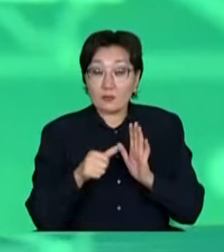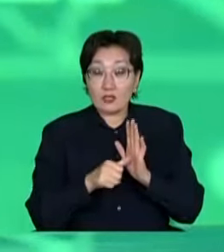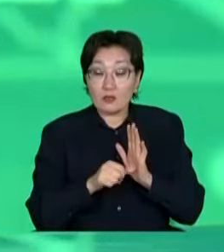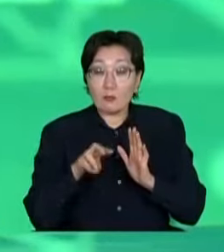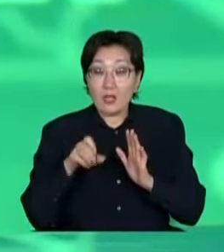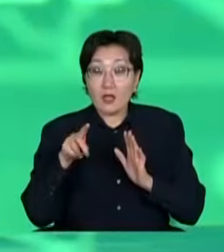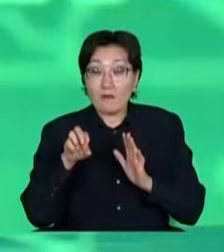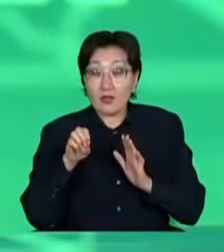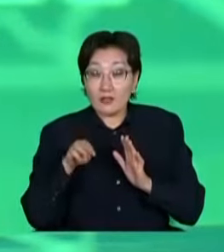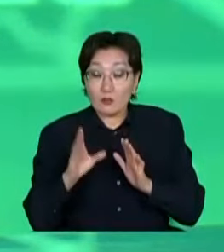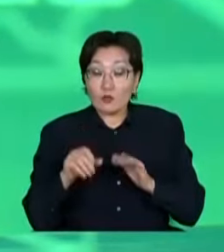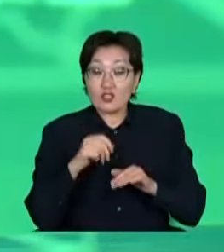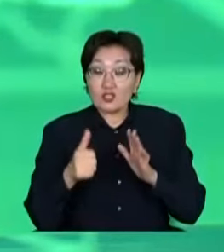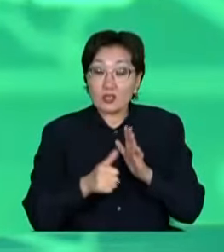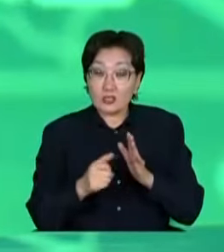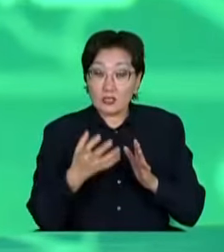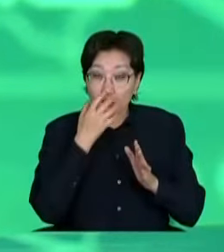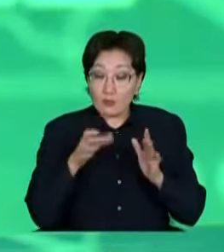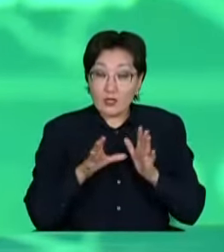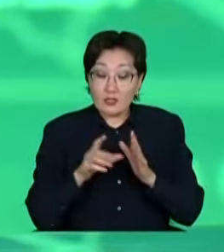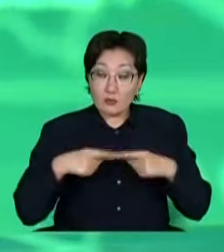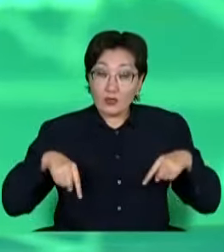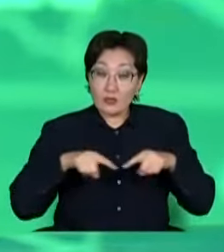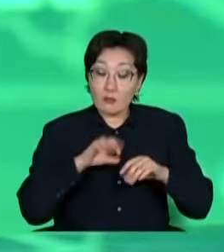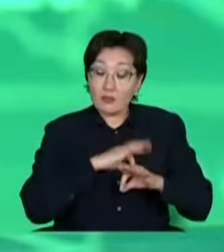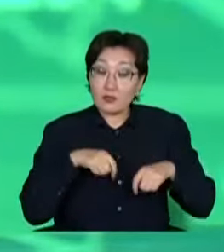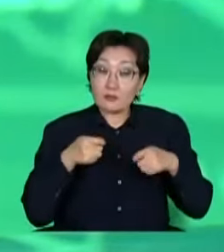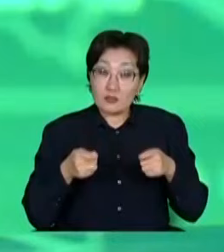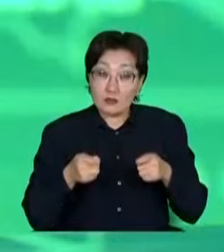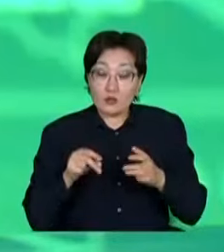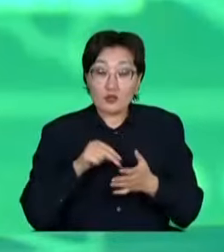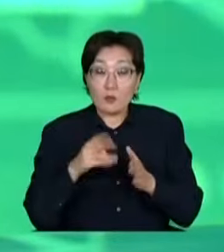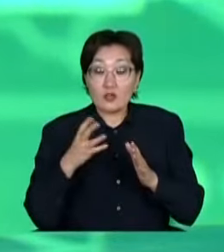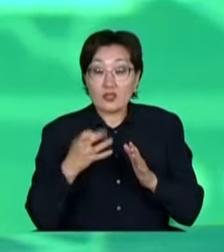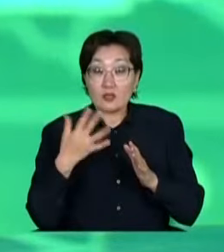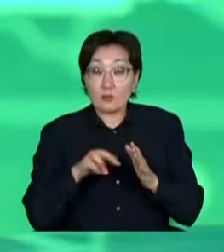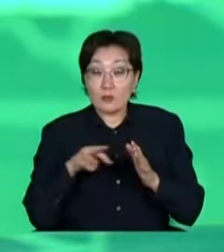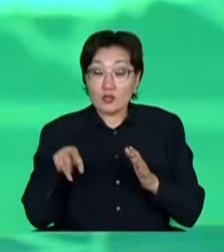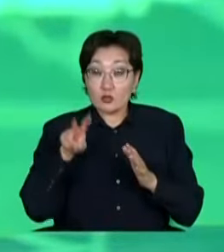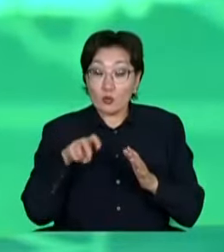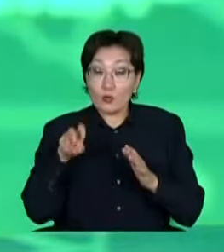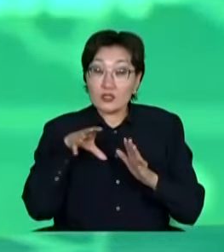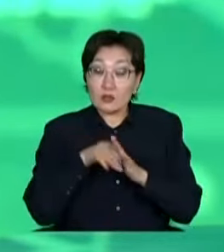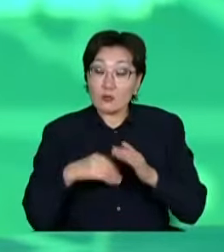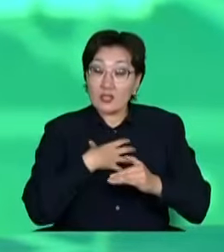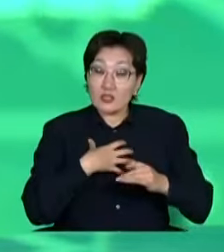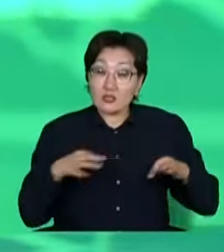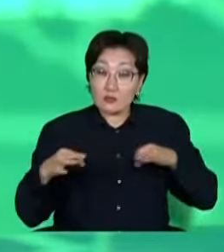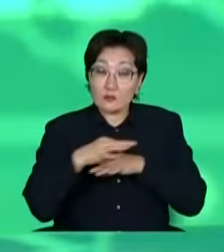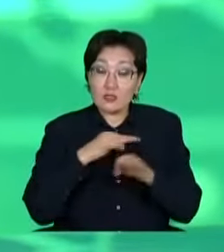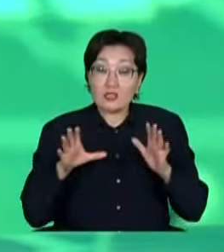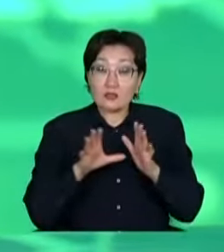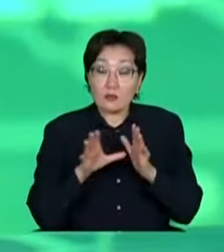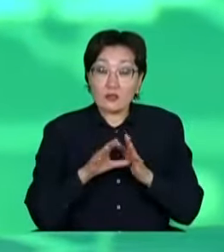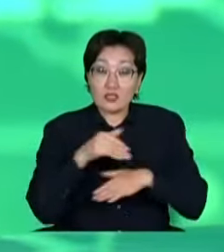495,16 мегаватт болатын 16 жылу электр объектісі пайдалануға берілген. Құны 450 миллион долларды құрайтын маңызды жоба